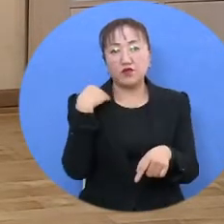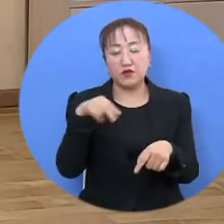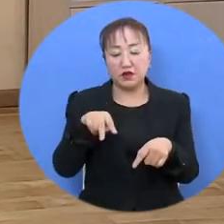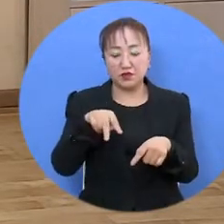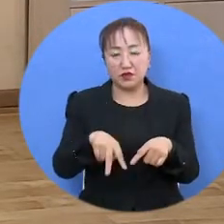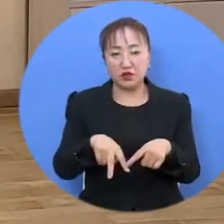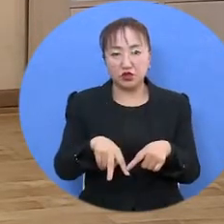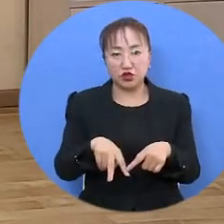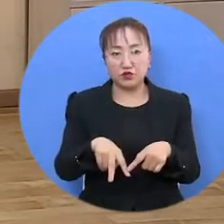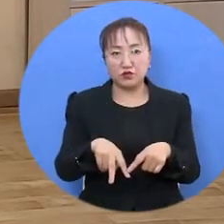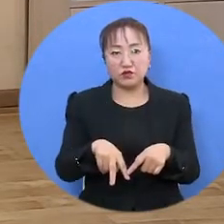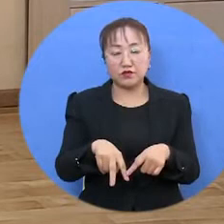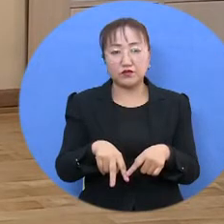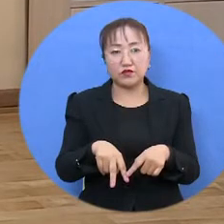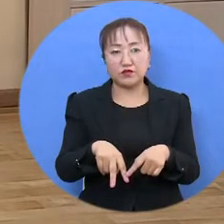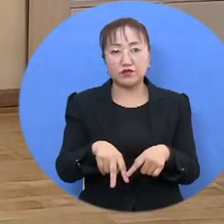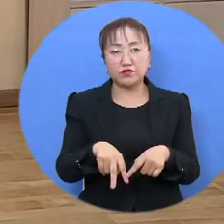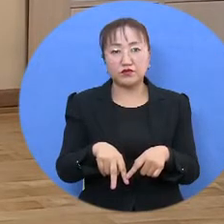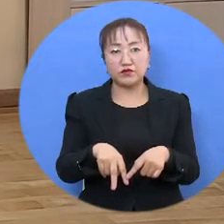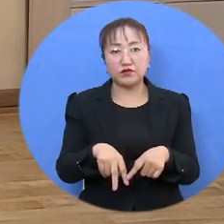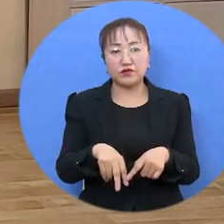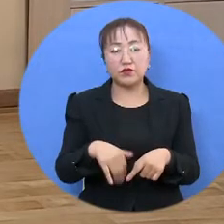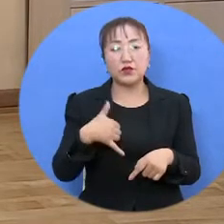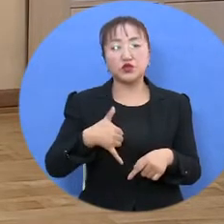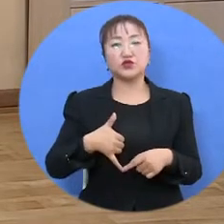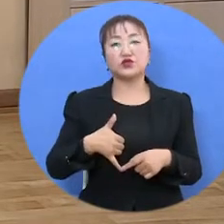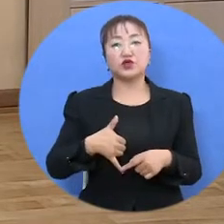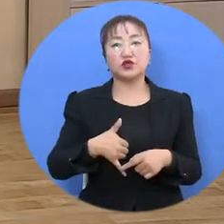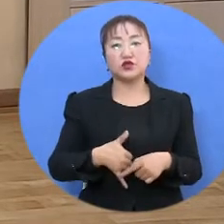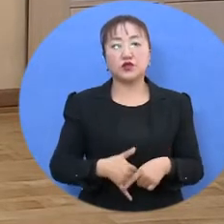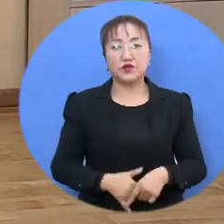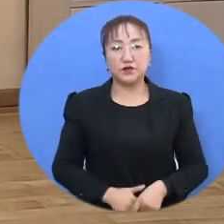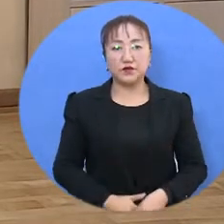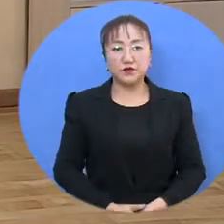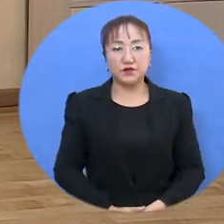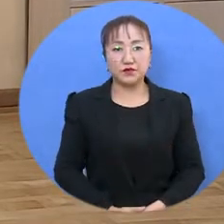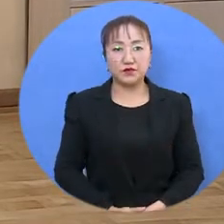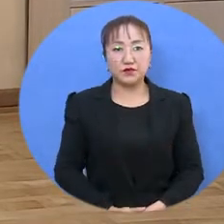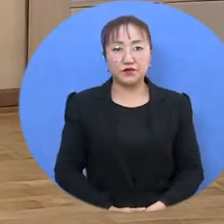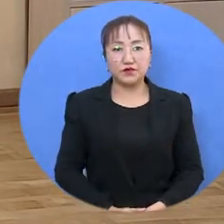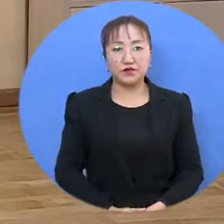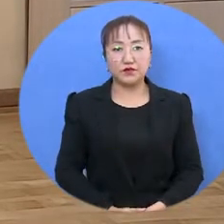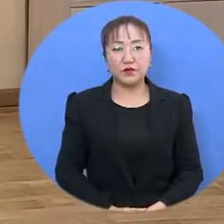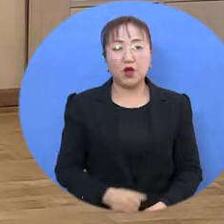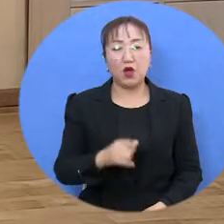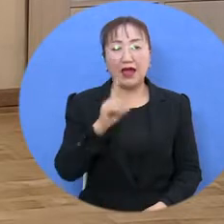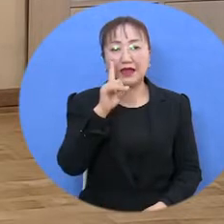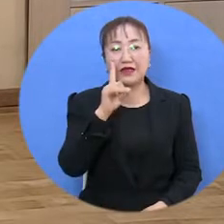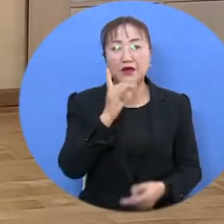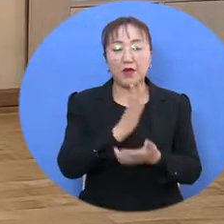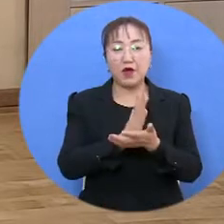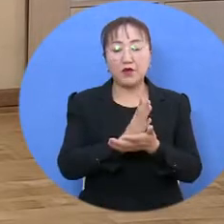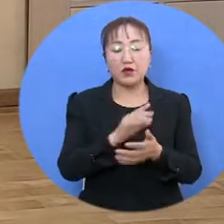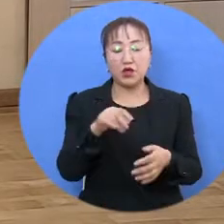цих цогсон. А ганцаараа үзэж байгаа тохиолдолд жингээ үзээд жин дээрээс хурдан буугаад тооруугаа харна. Тооруугаа